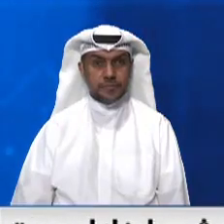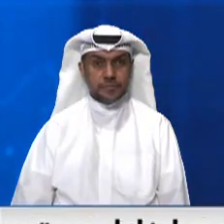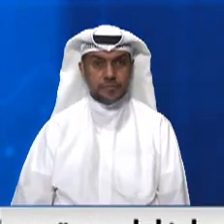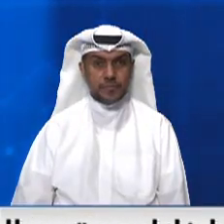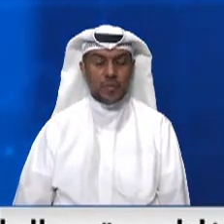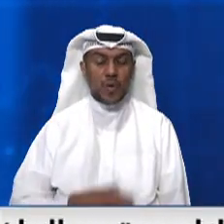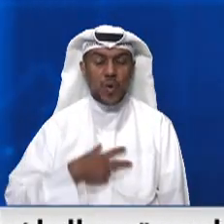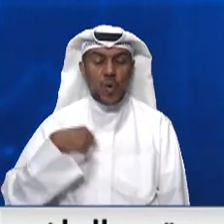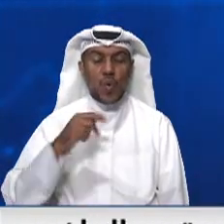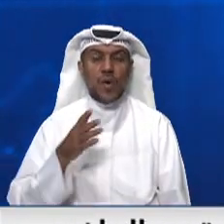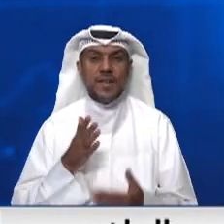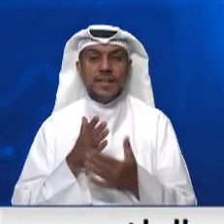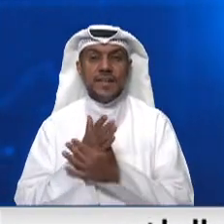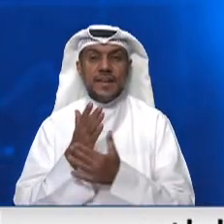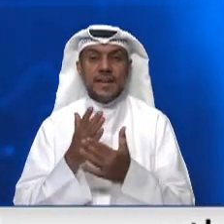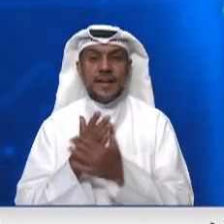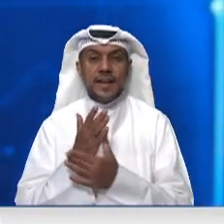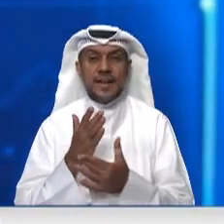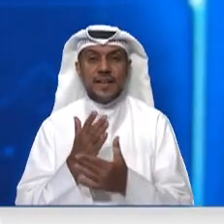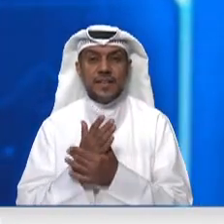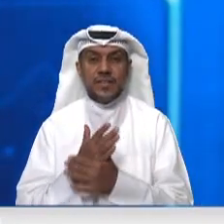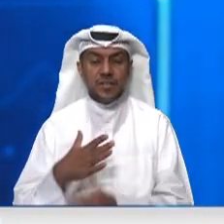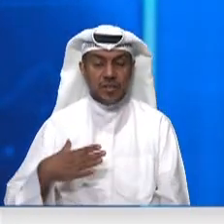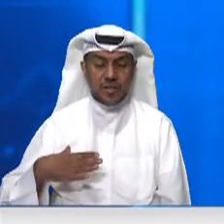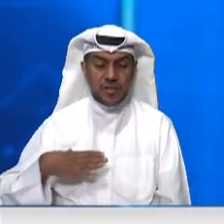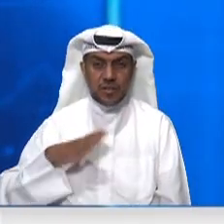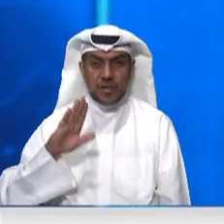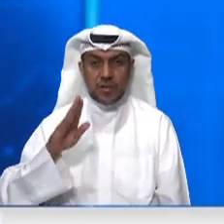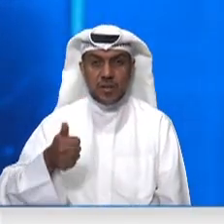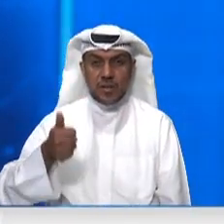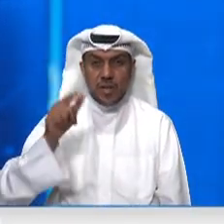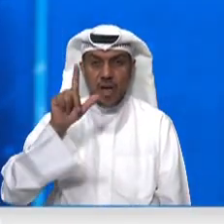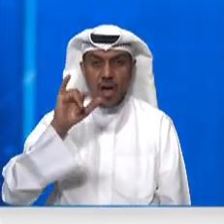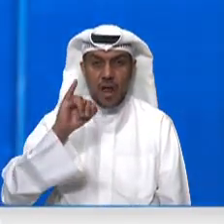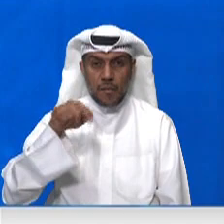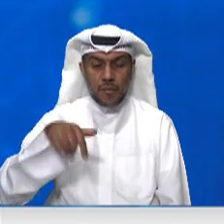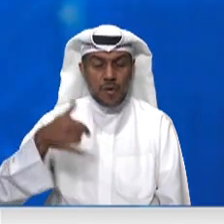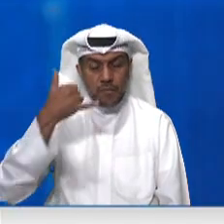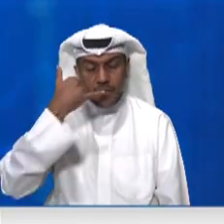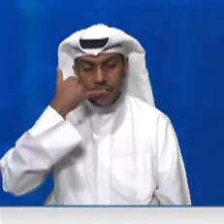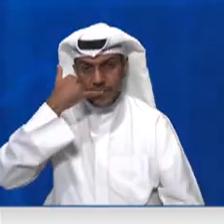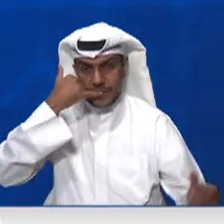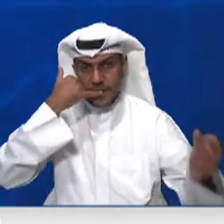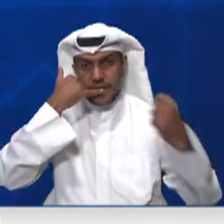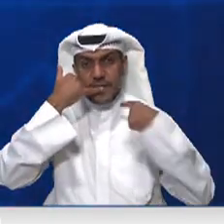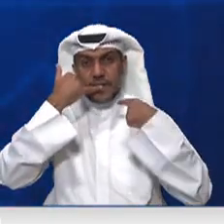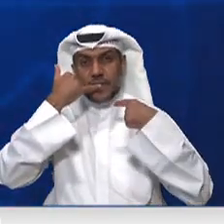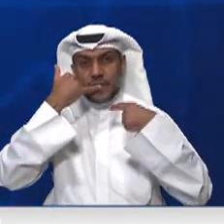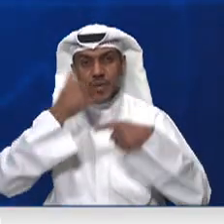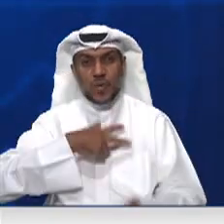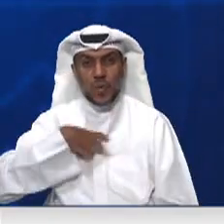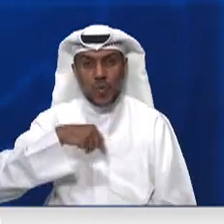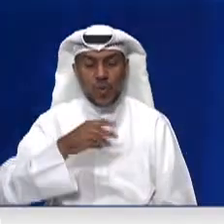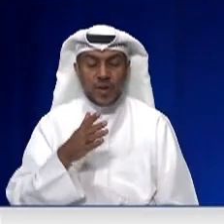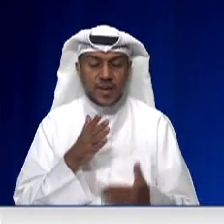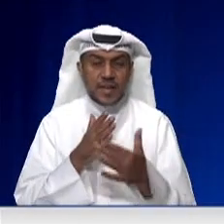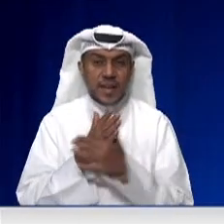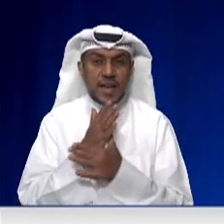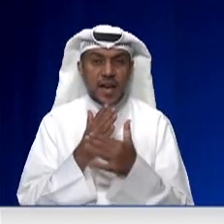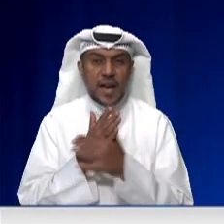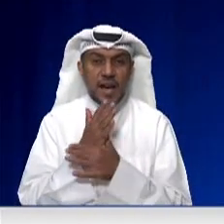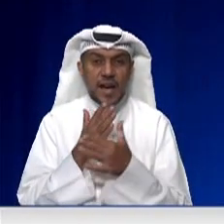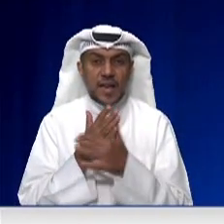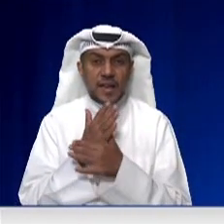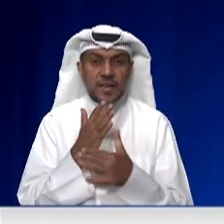تلقى وزير الخارجية الشيخ سالم عبد الله الجابر الصباح اليوم اتصالا هاتفيا من وزير الخارجية والكومنولث والتنمية